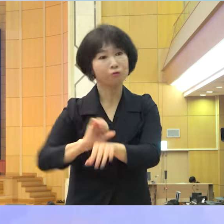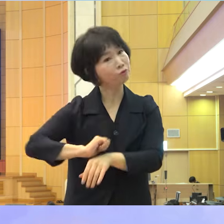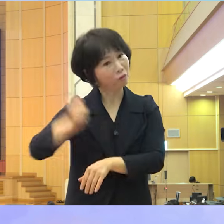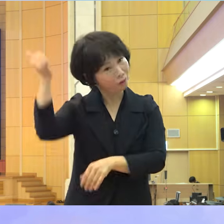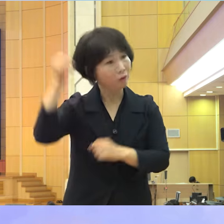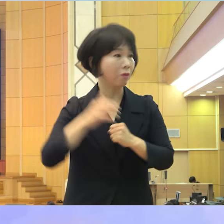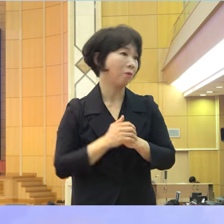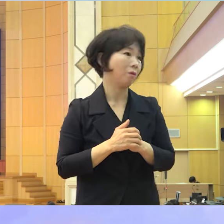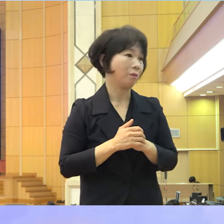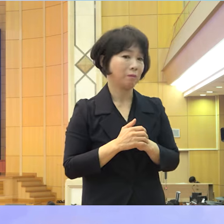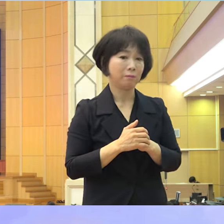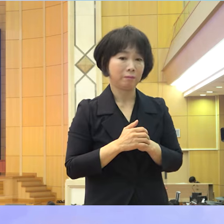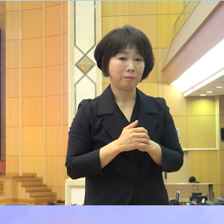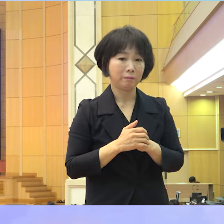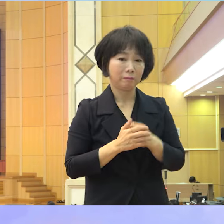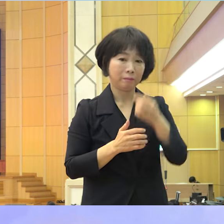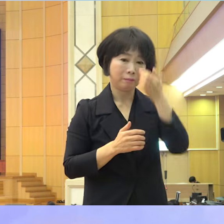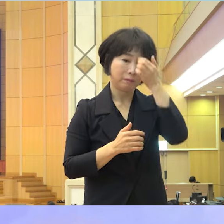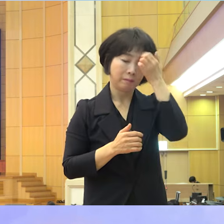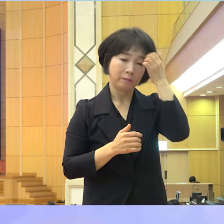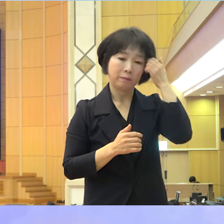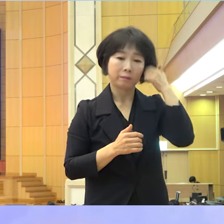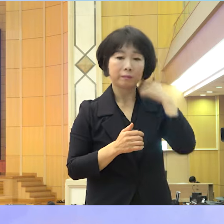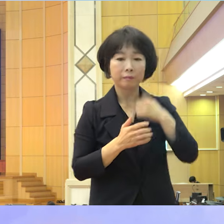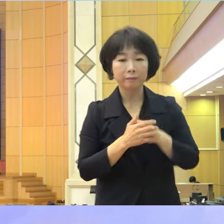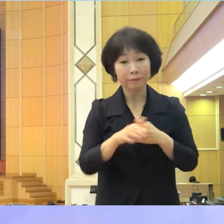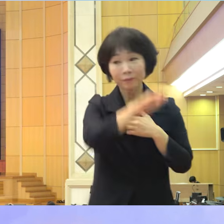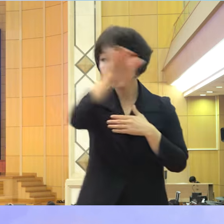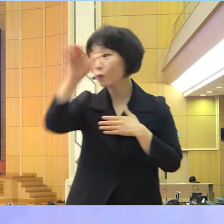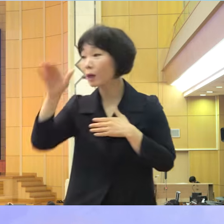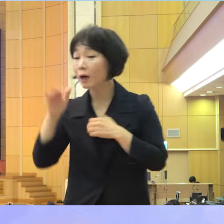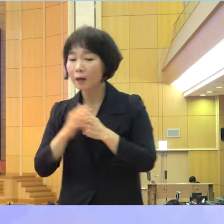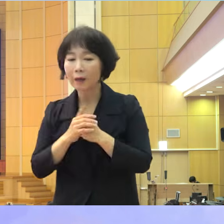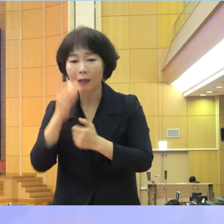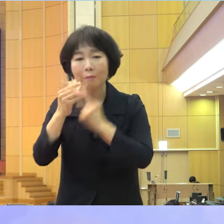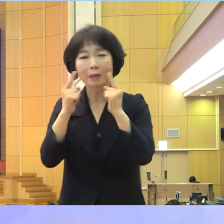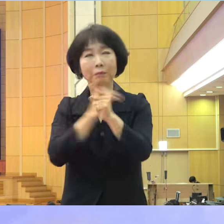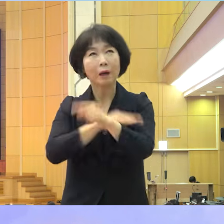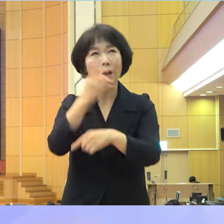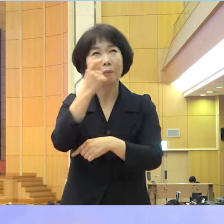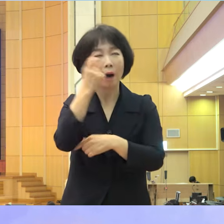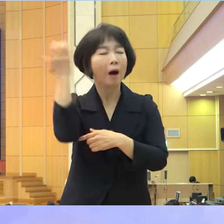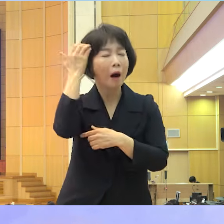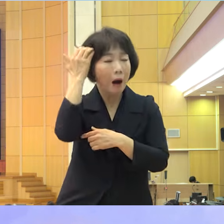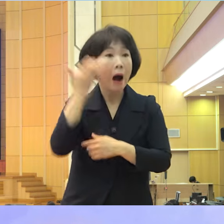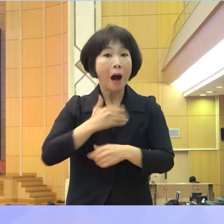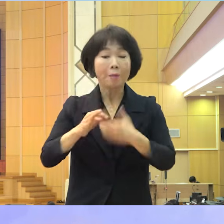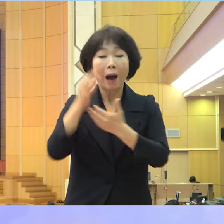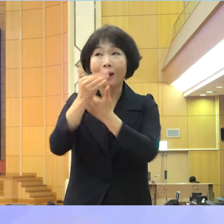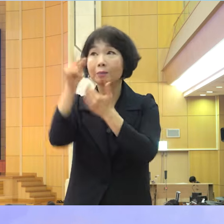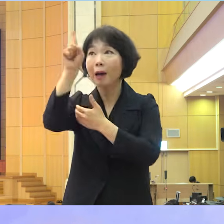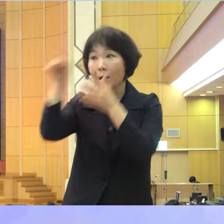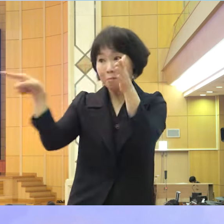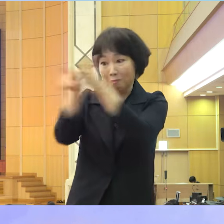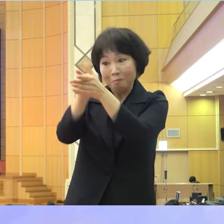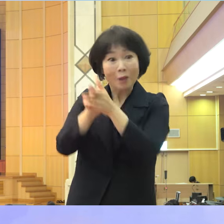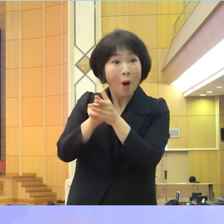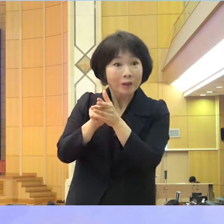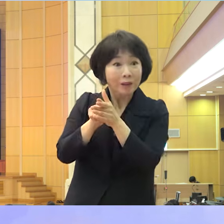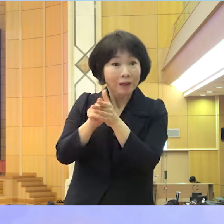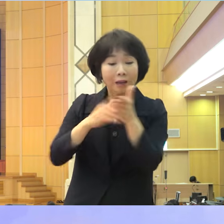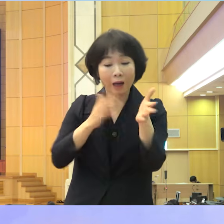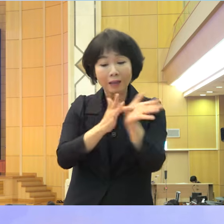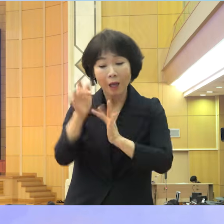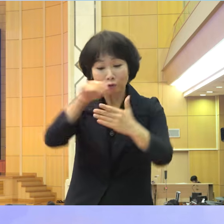모든 것은 다 그렇습니다. 그러니까 우리가 그렇다는 걸 알면 하나님을 믿었다는 자체, 내가